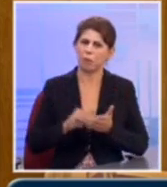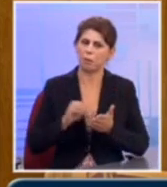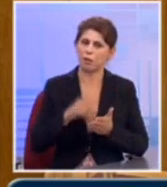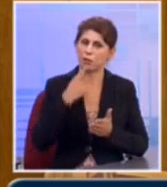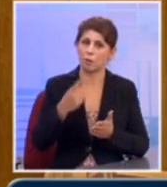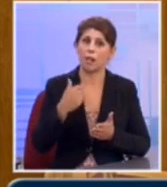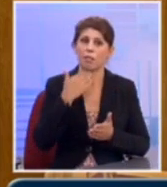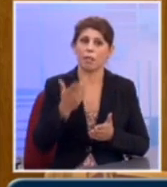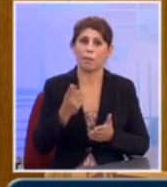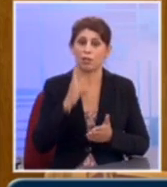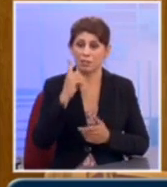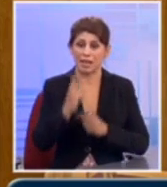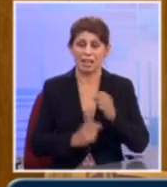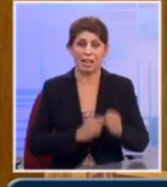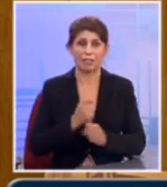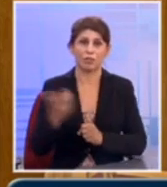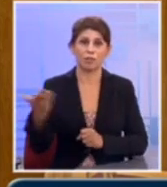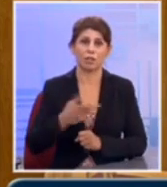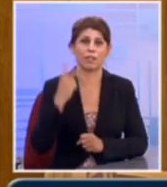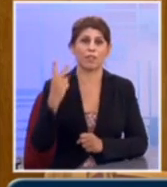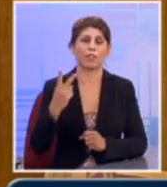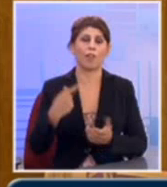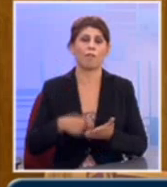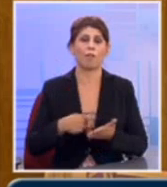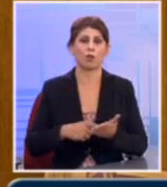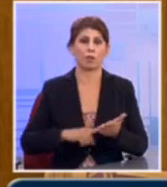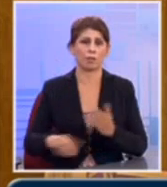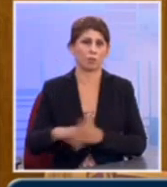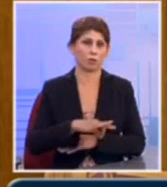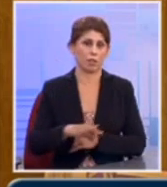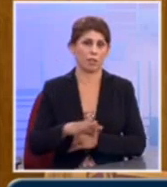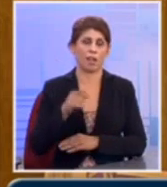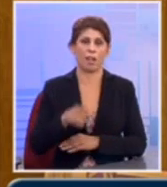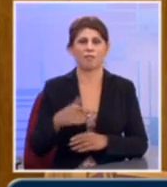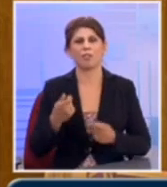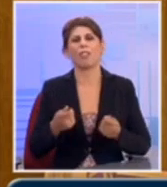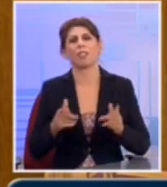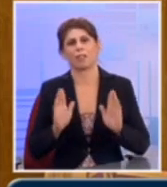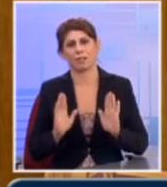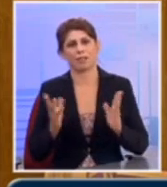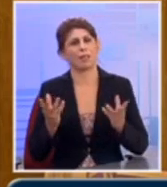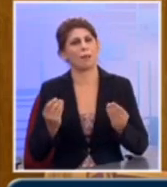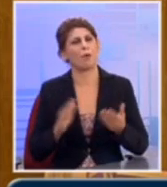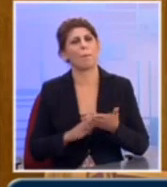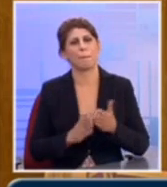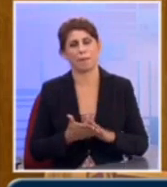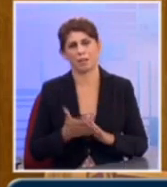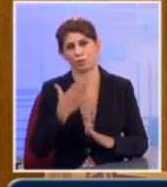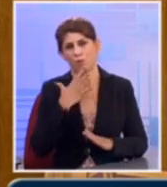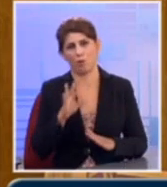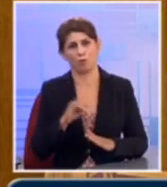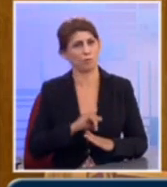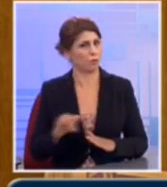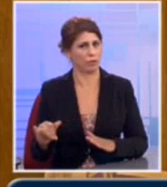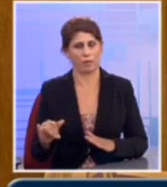μπορεί μες στην ίδια χρονιά να έρθουν δύο φορολογικά νομοσχέδια αυτό δεν γίνεται για πολύ πρακτικούς λόγους